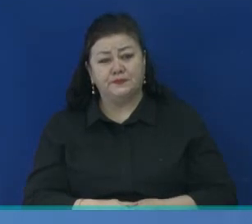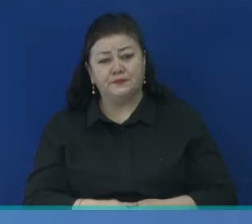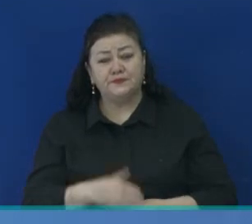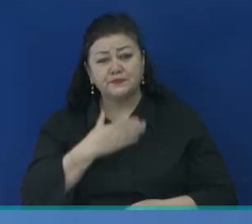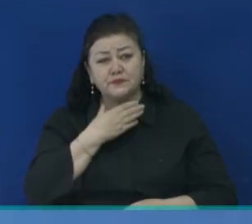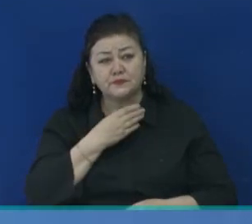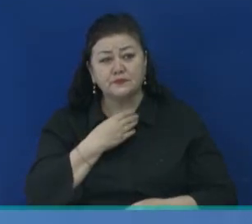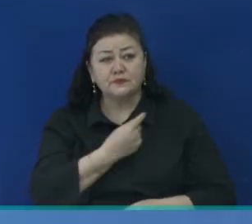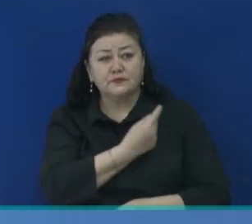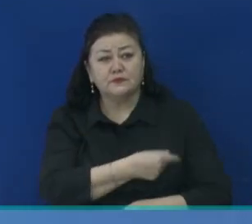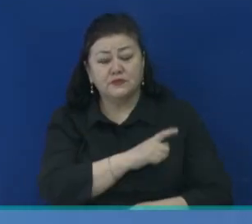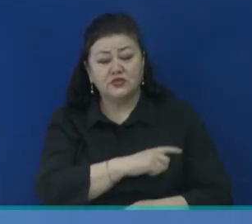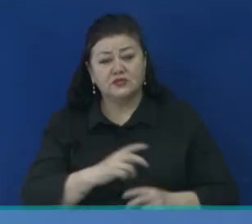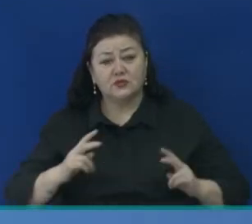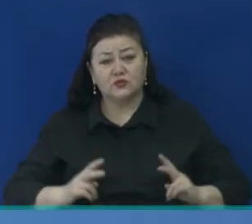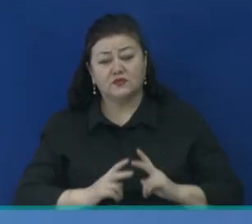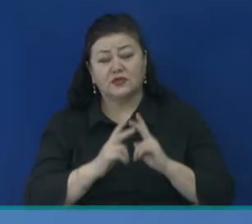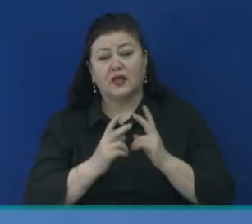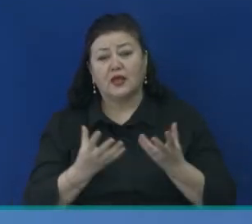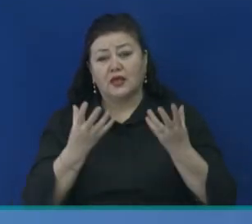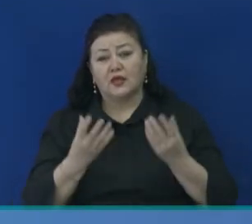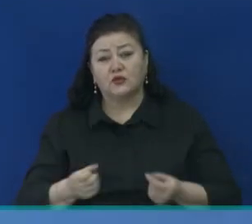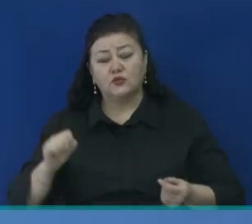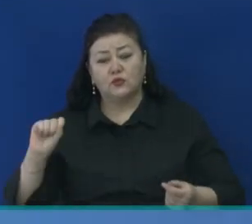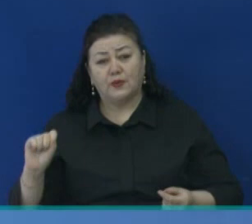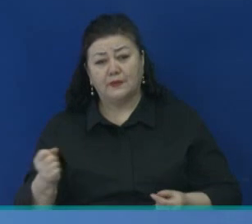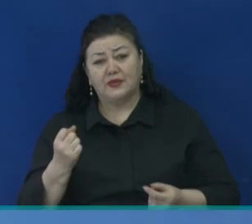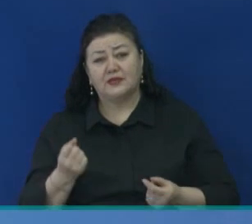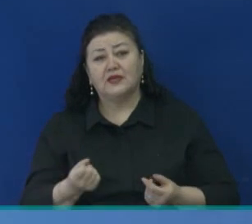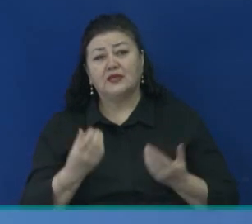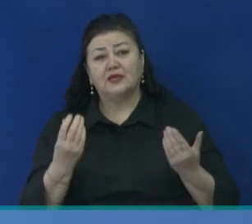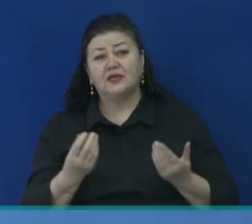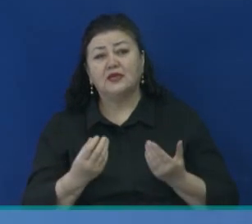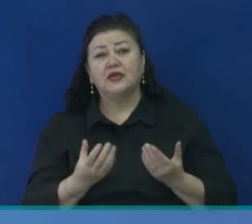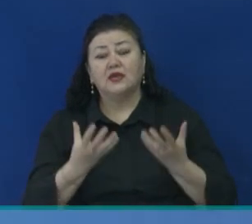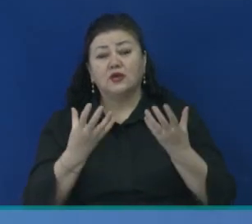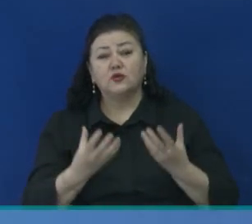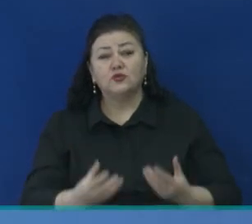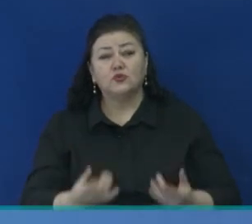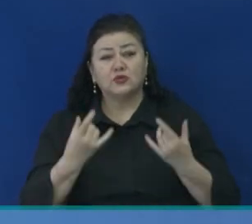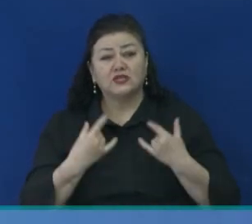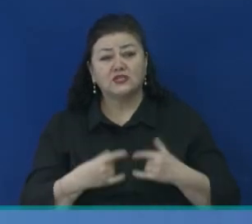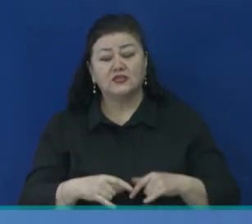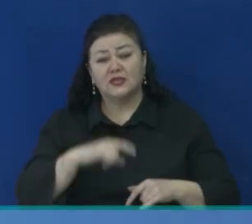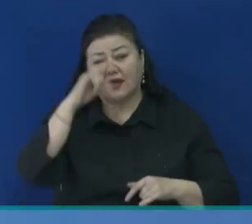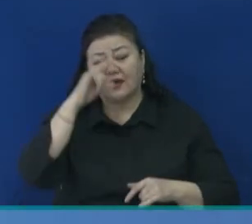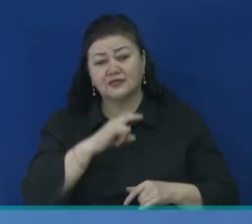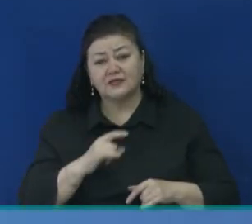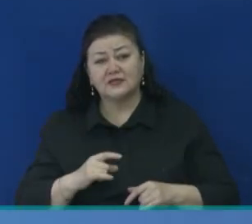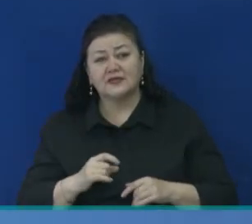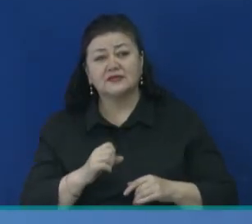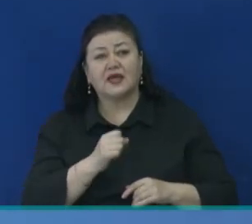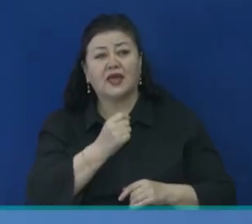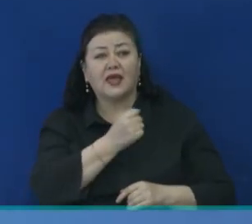Семей медицина университетінде жеңіс күніне және Қазақстан Республикасы қарулы күштерінің құрылған күніне арналған ұмытылмас ұлы